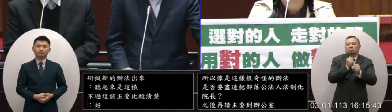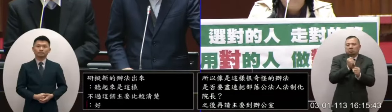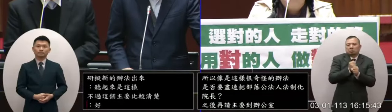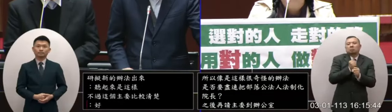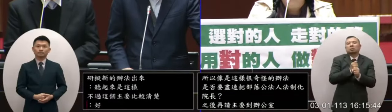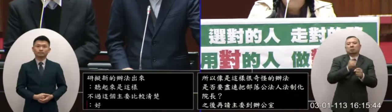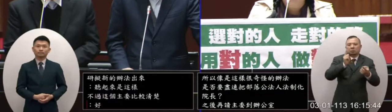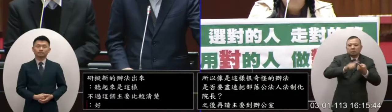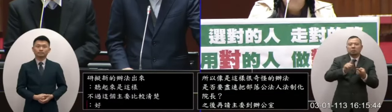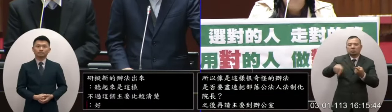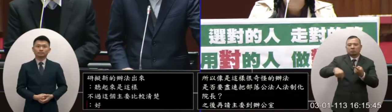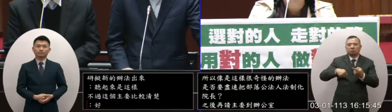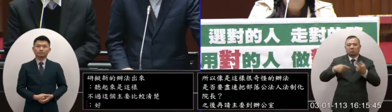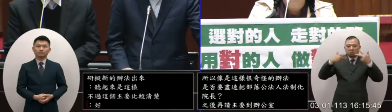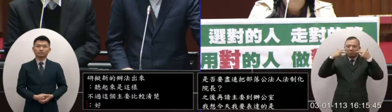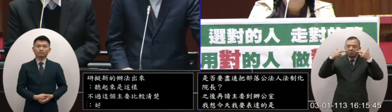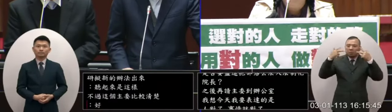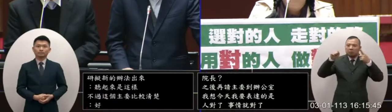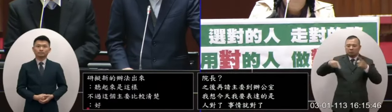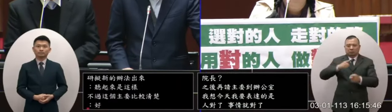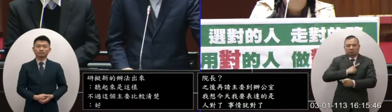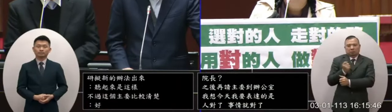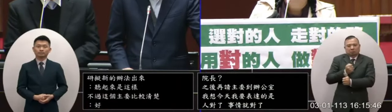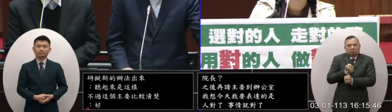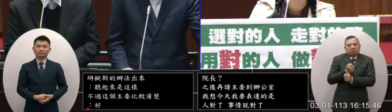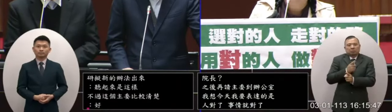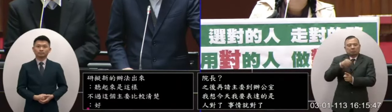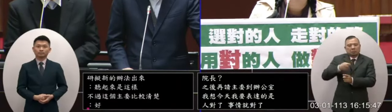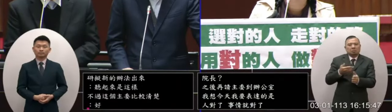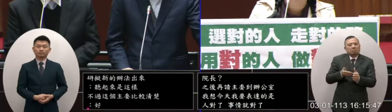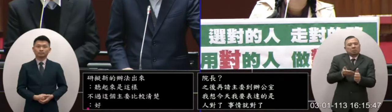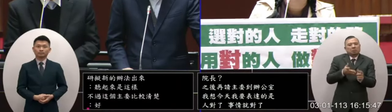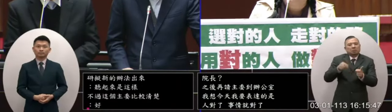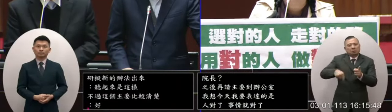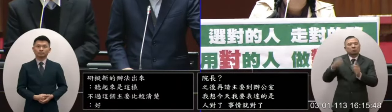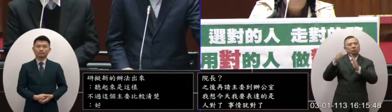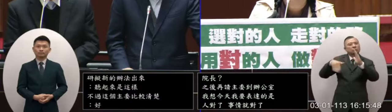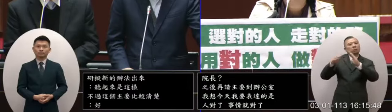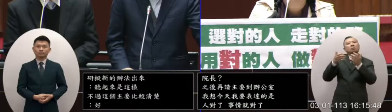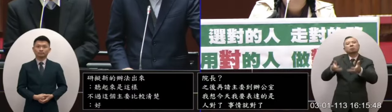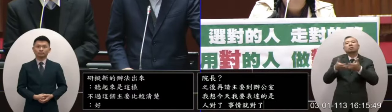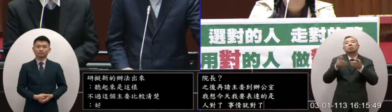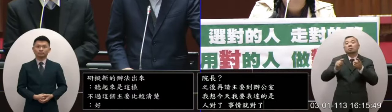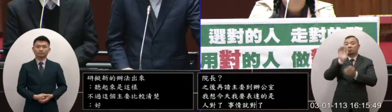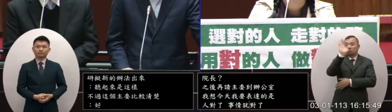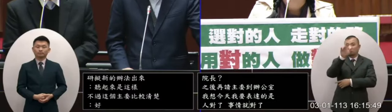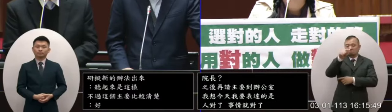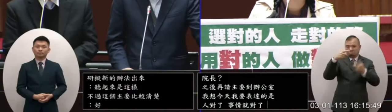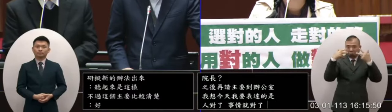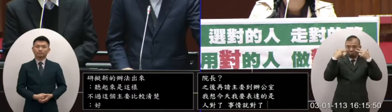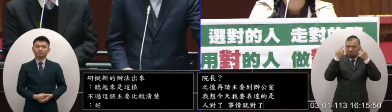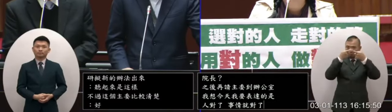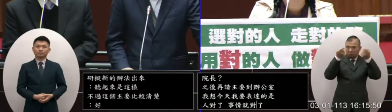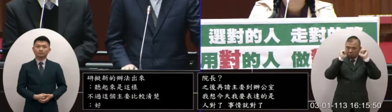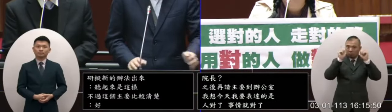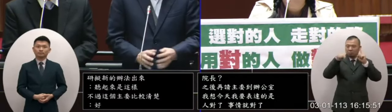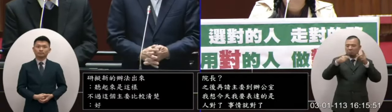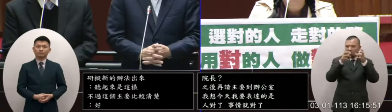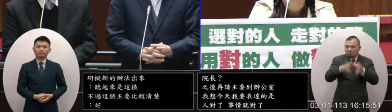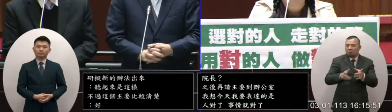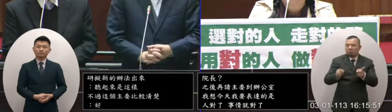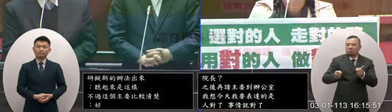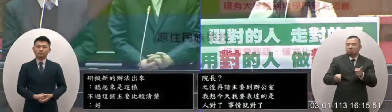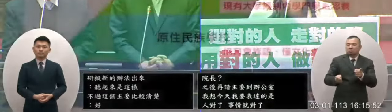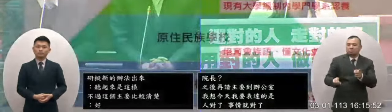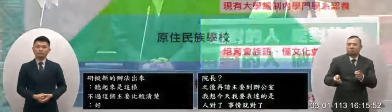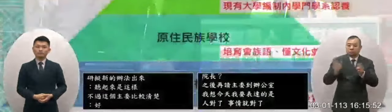的培育摇篮，所以原住民族学校法很重要。那未来的原住民族大学的催生也很重要，甚至如何让现在的原住